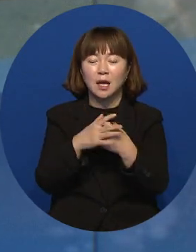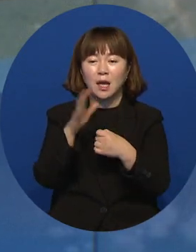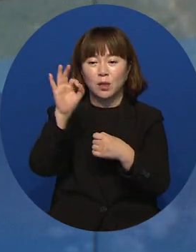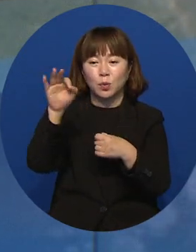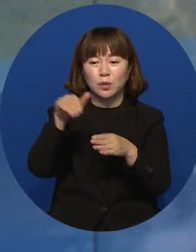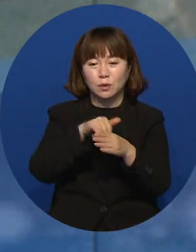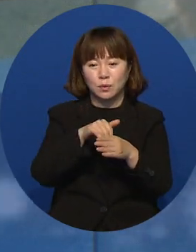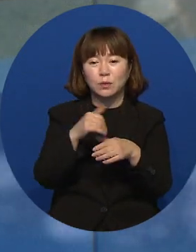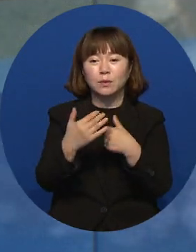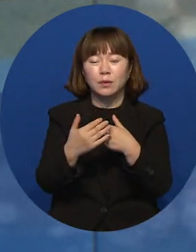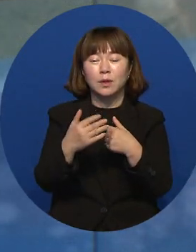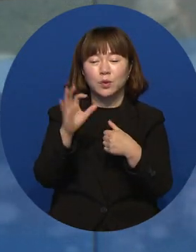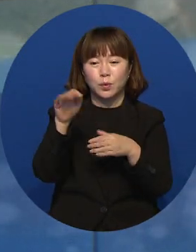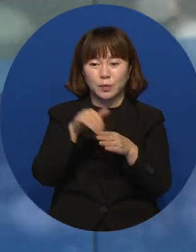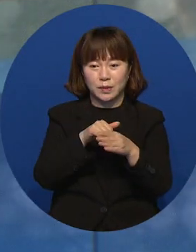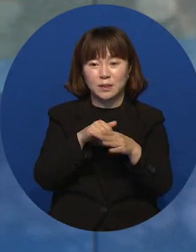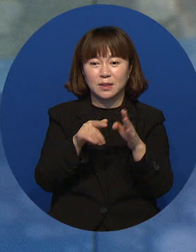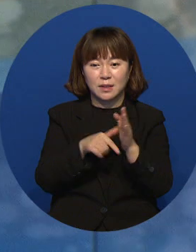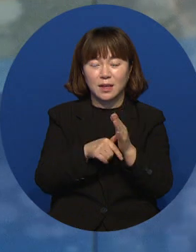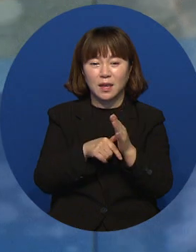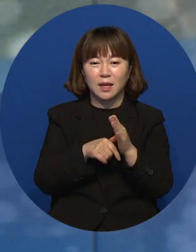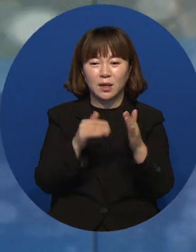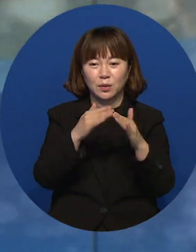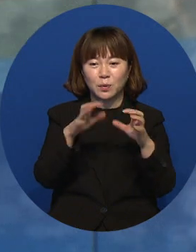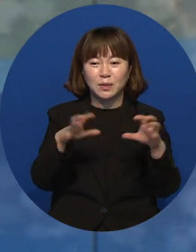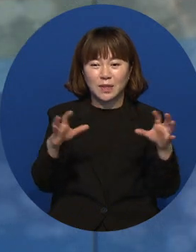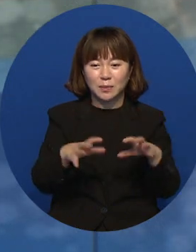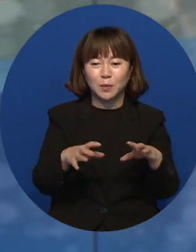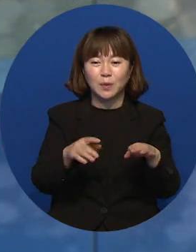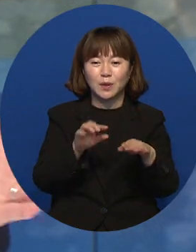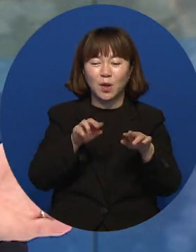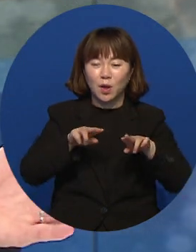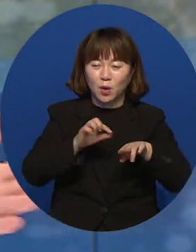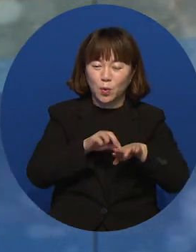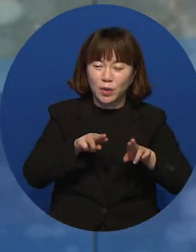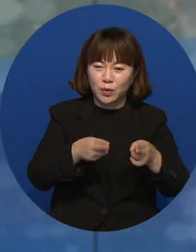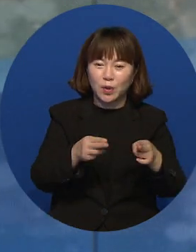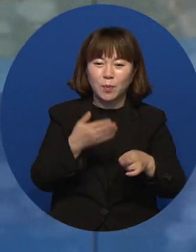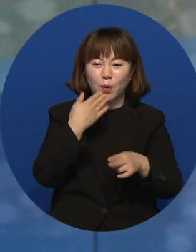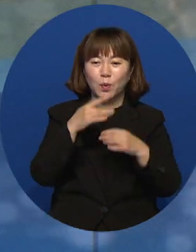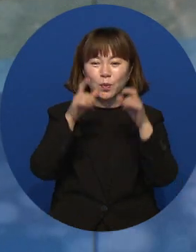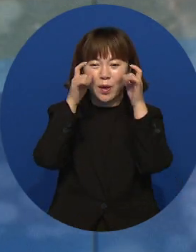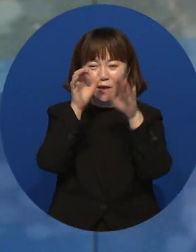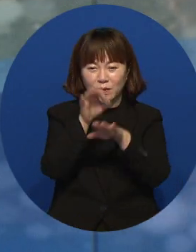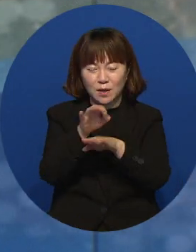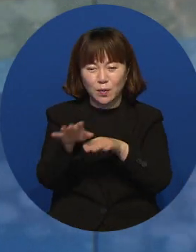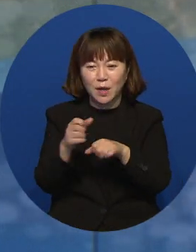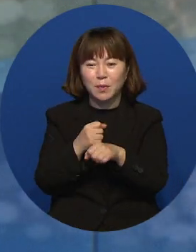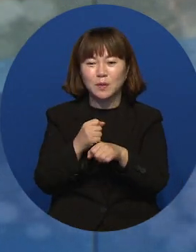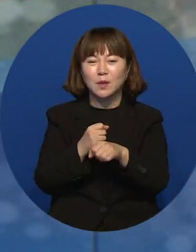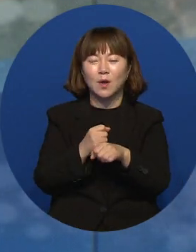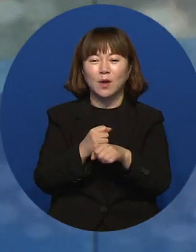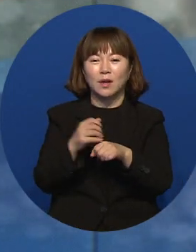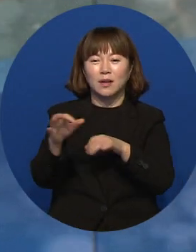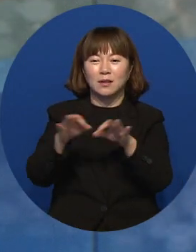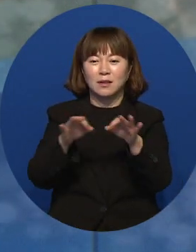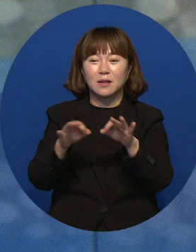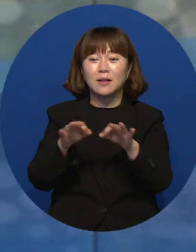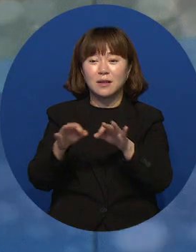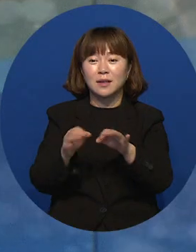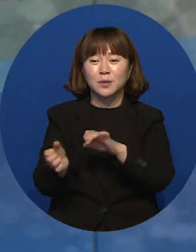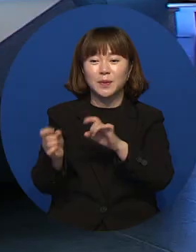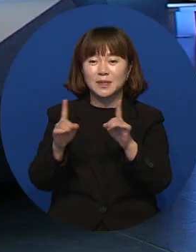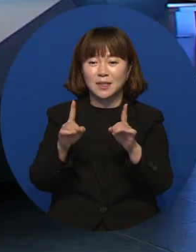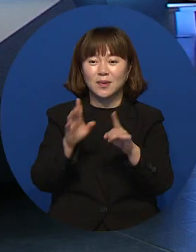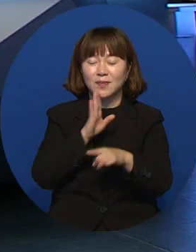동네 분들이 무사 먹었던 고기 사 먹고 뭐 안경 새로 맞추고 이렇게 하면서 사실 골목상권 회사가 된 것도 맞지 않습니까 그렇지 아무래도 이제